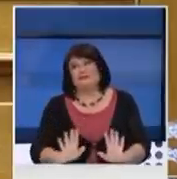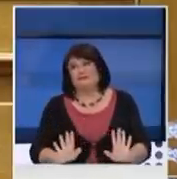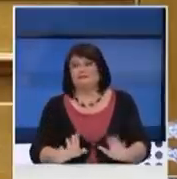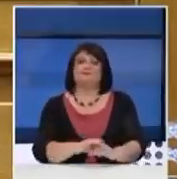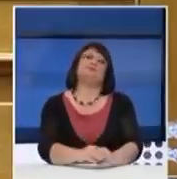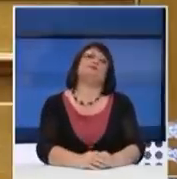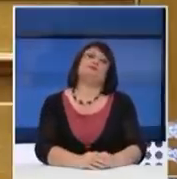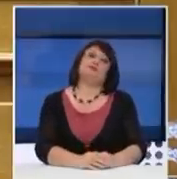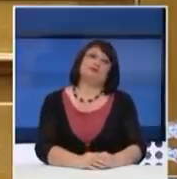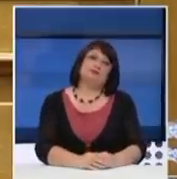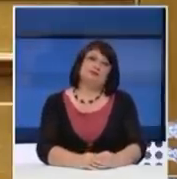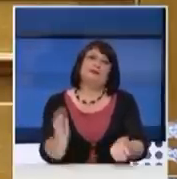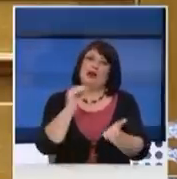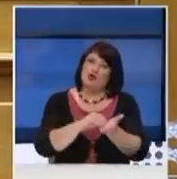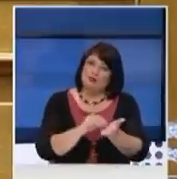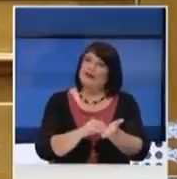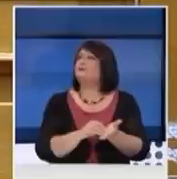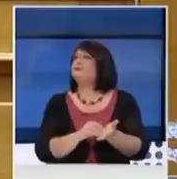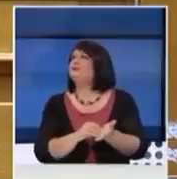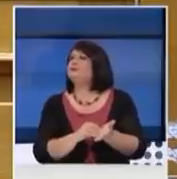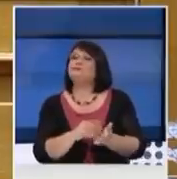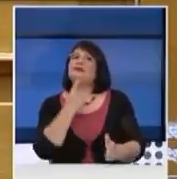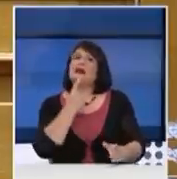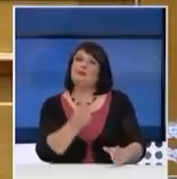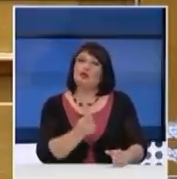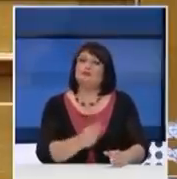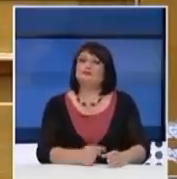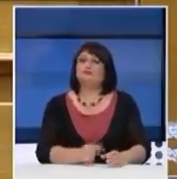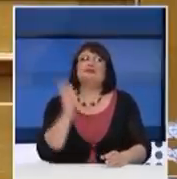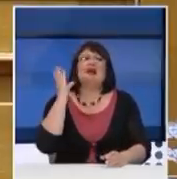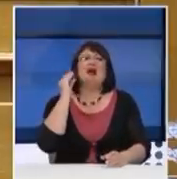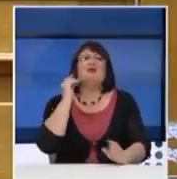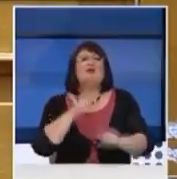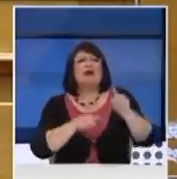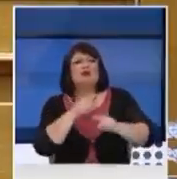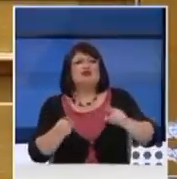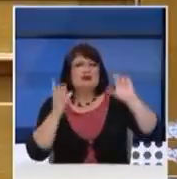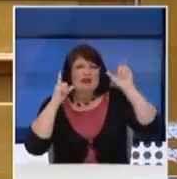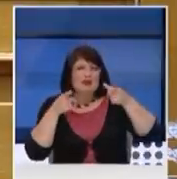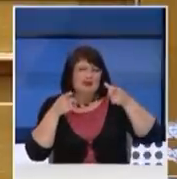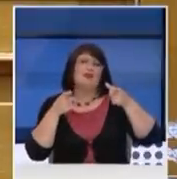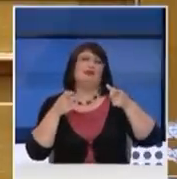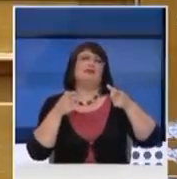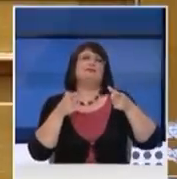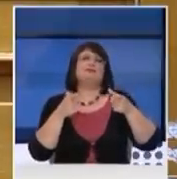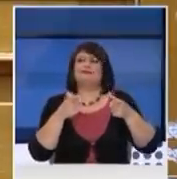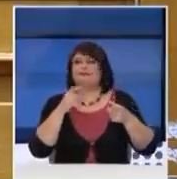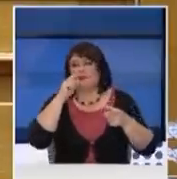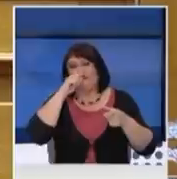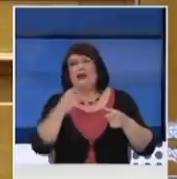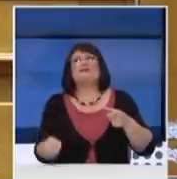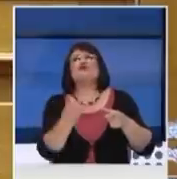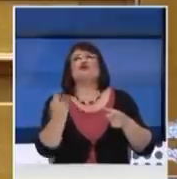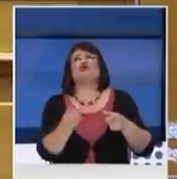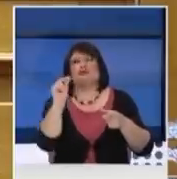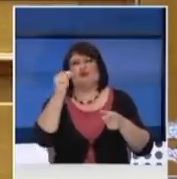Βουλή. Επίσης, να τους πω το εξής, επειδή ακούω κάποιους από τη Νέα Δημοκρατία, τους νέους που φέρετε στο κόμμα